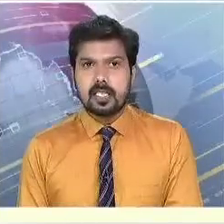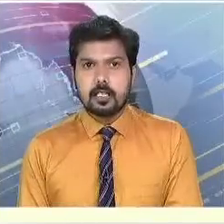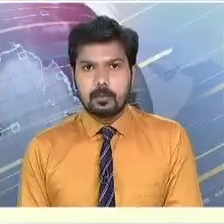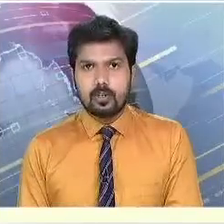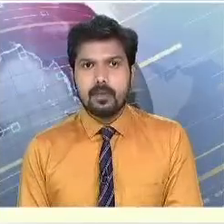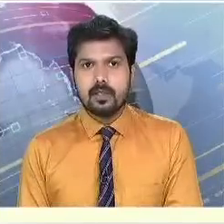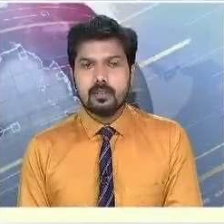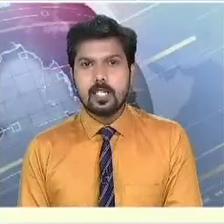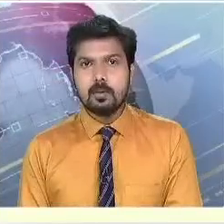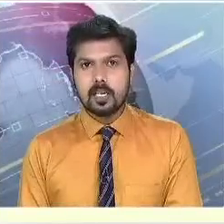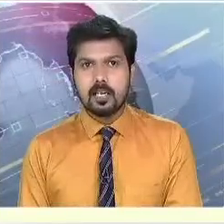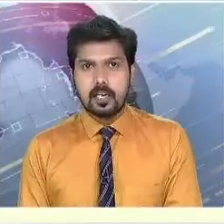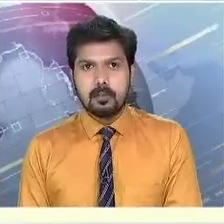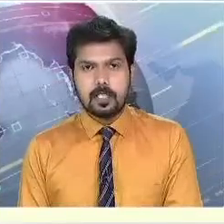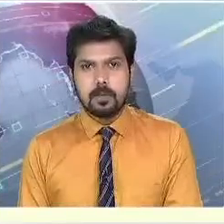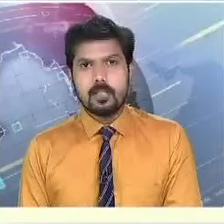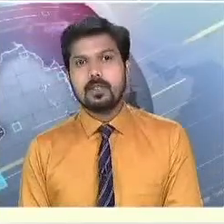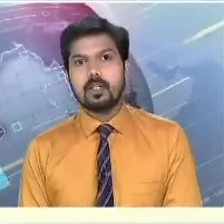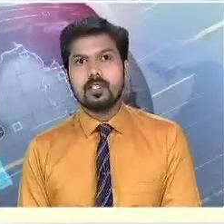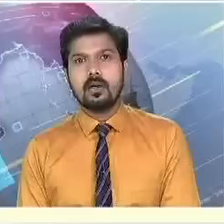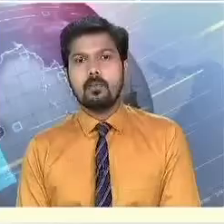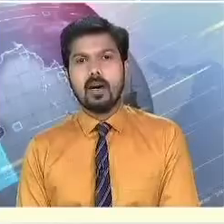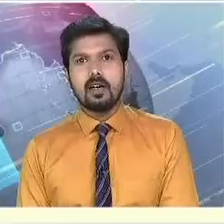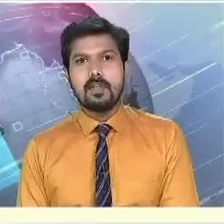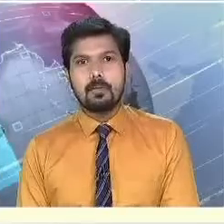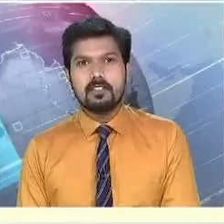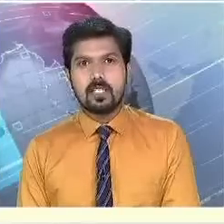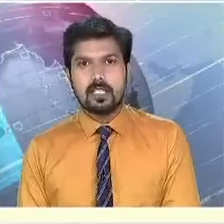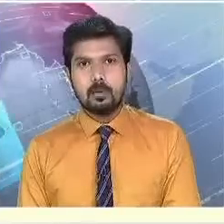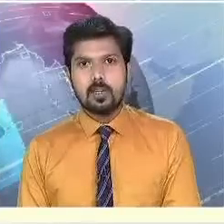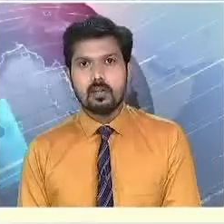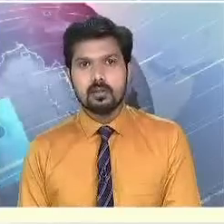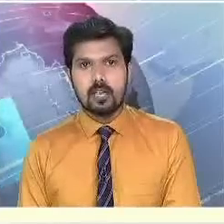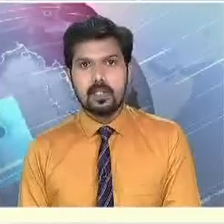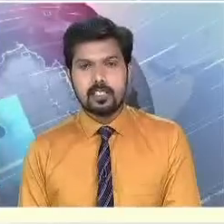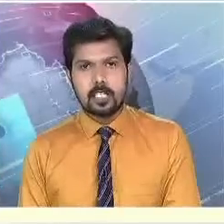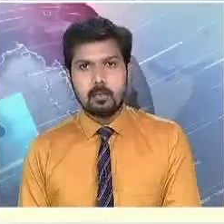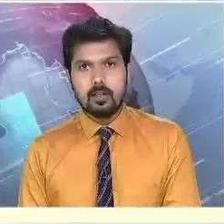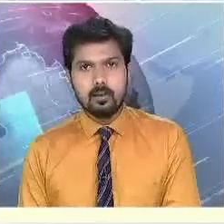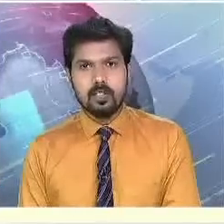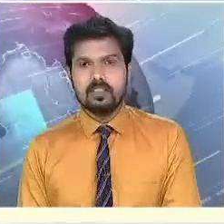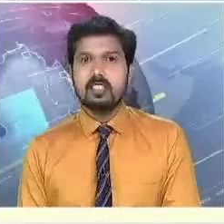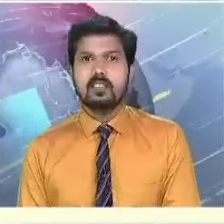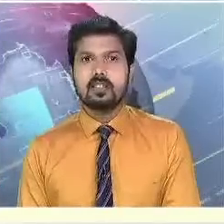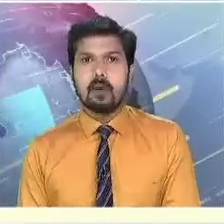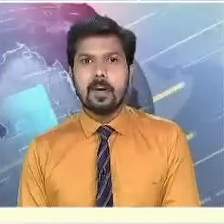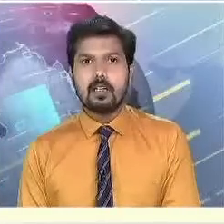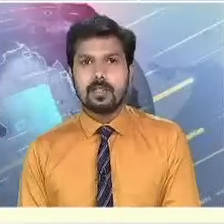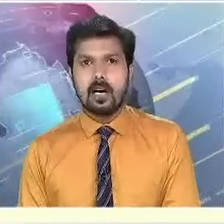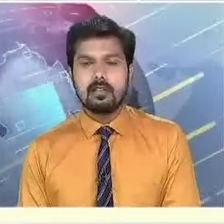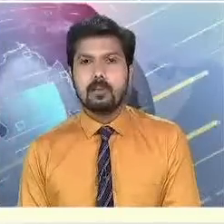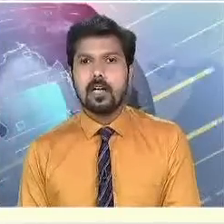மின்சார சட்டத்திருத்த மசோதாவுக்கு திமுக கடும் எதிர்ப்பு தெரிவித்துள்ளது. மக்களவையில் பேசிய திமுக குழு தலைவர் டி.ஆர். பாலு,